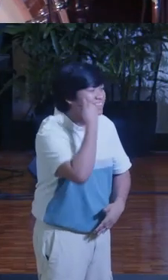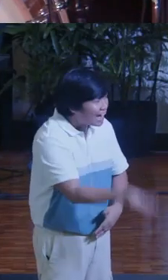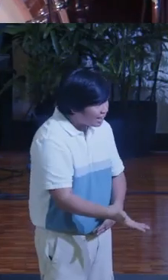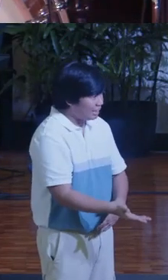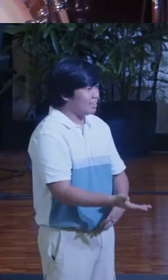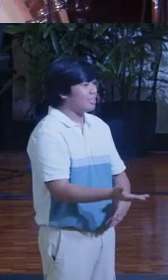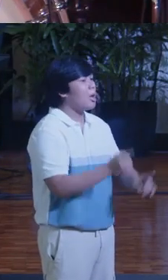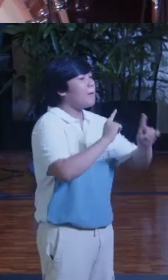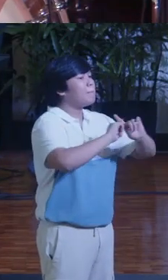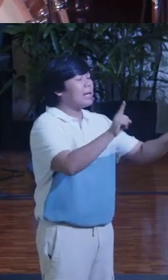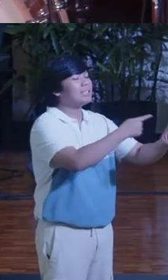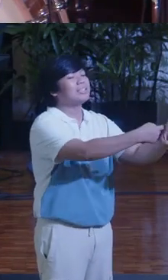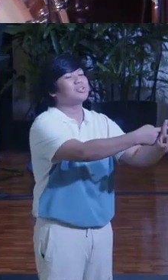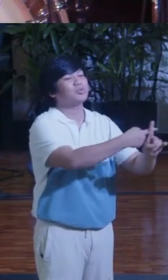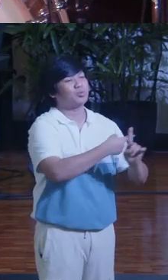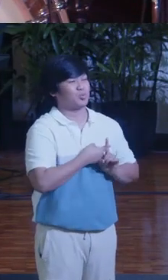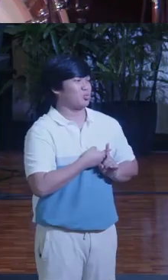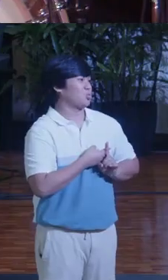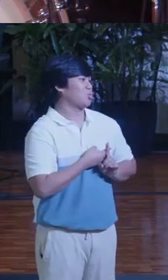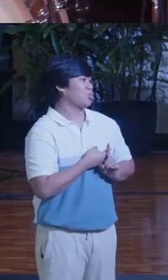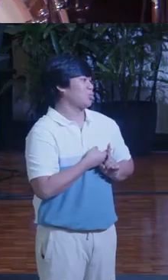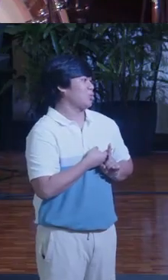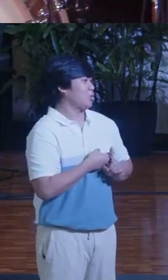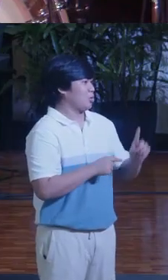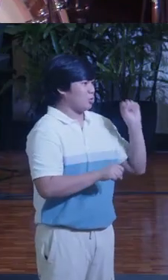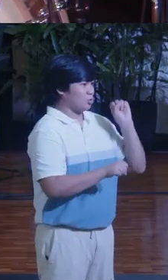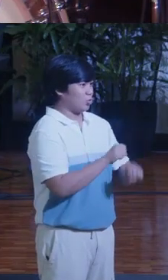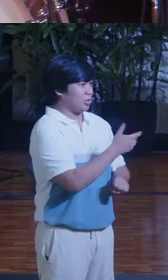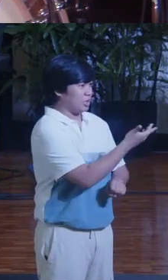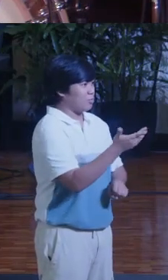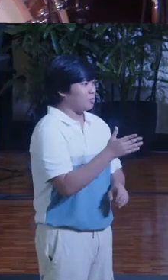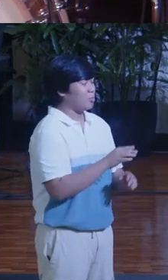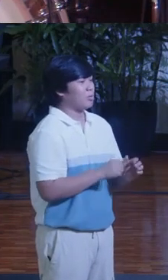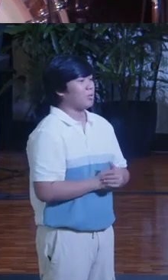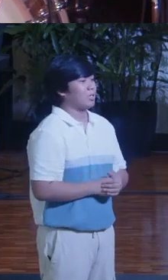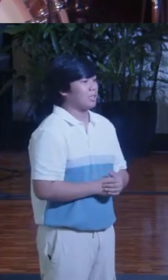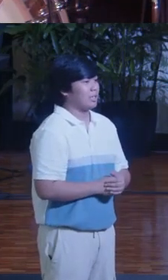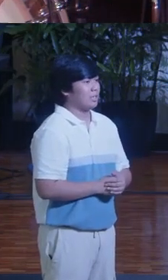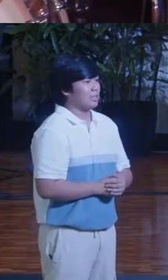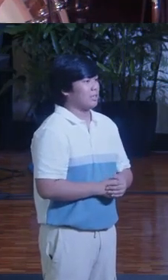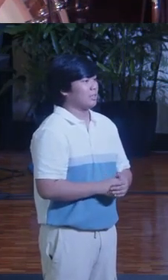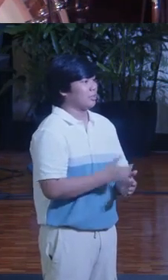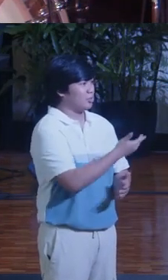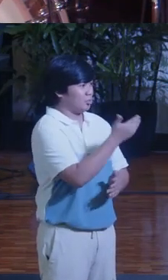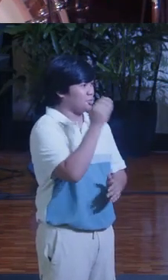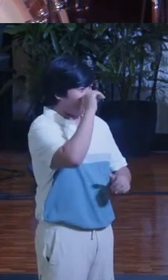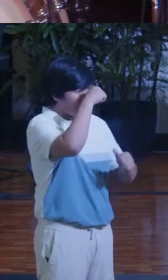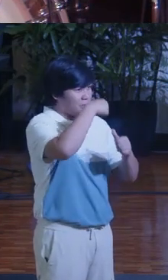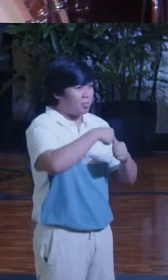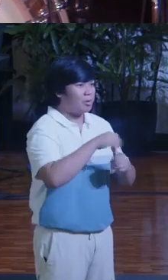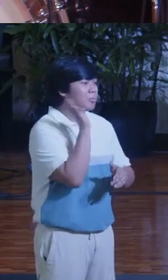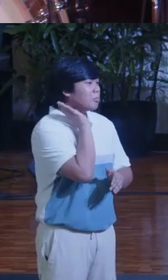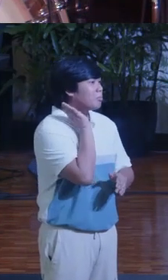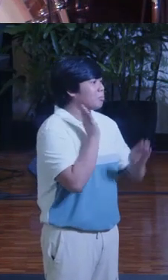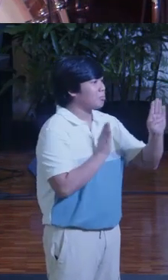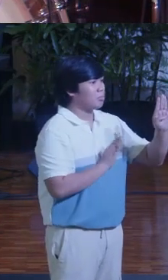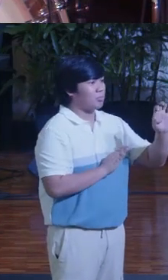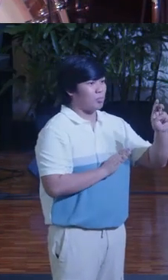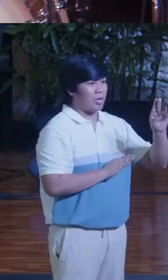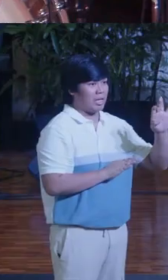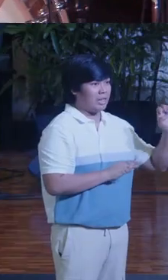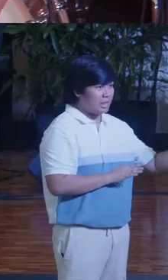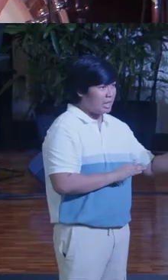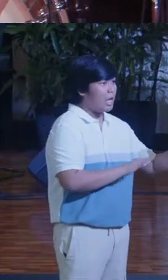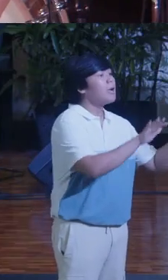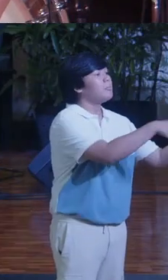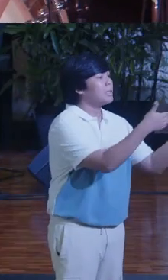Yun po ang sinasabi ng Revelations 3:12. Yun po ay the New Jerusalem. Doon